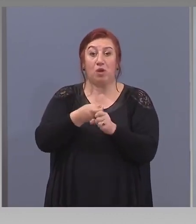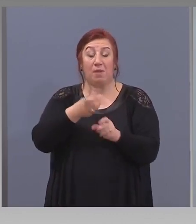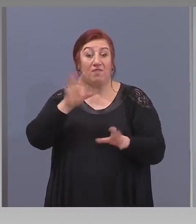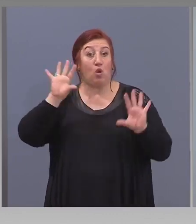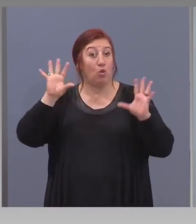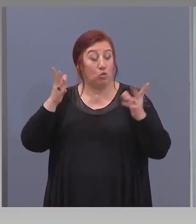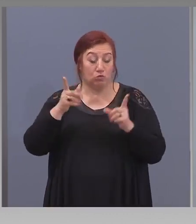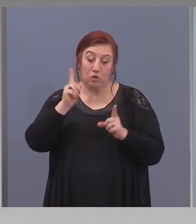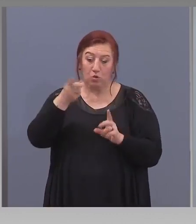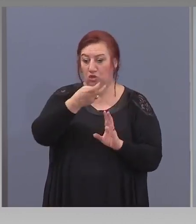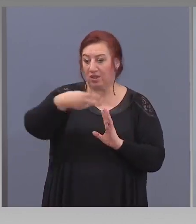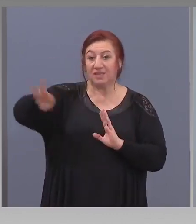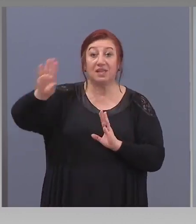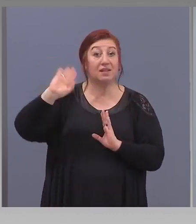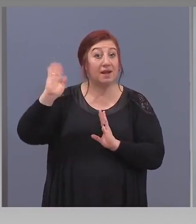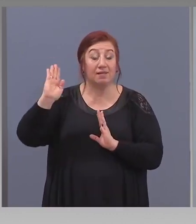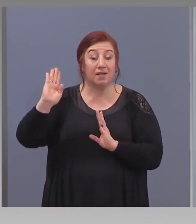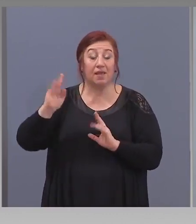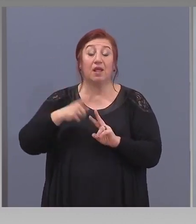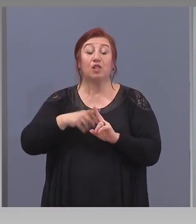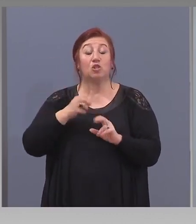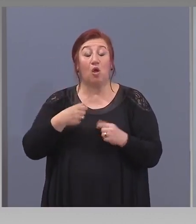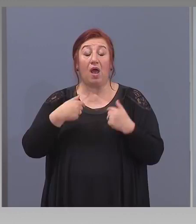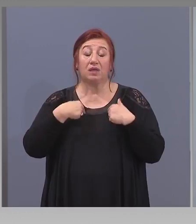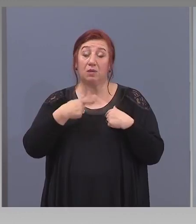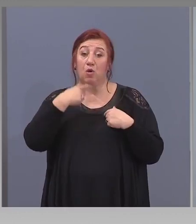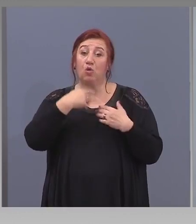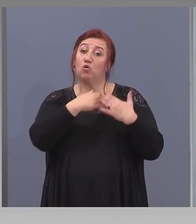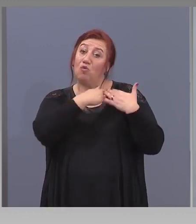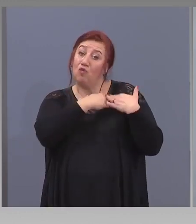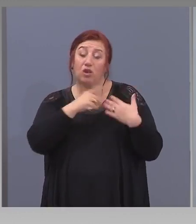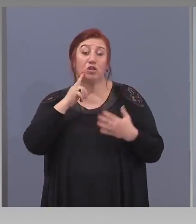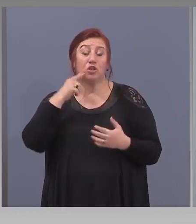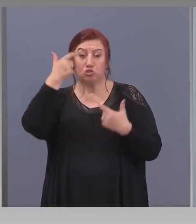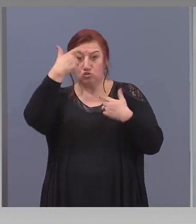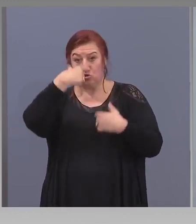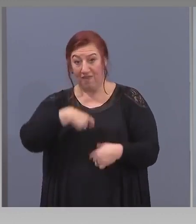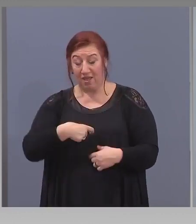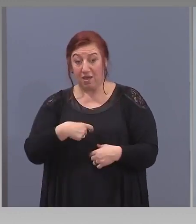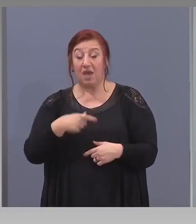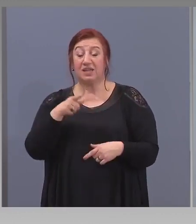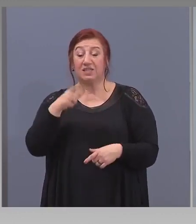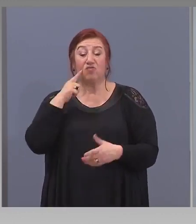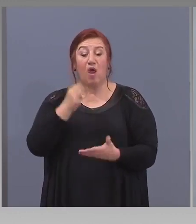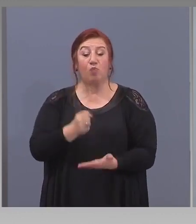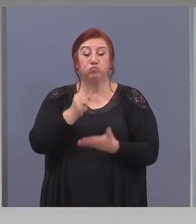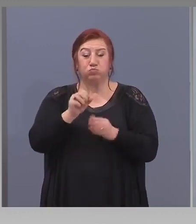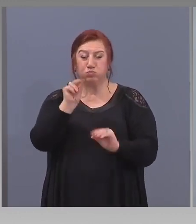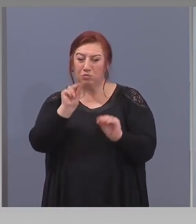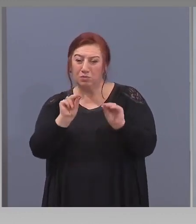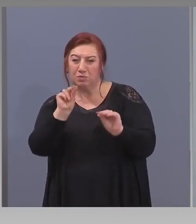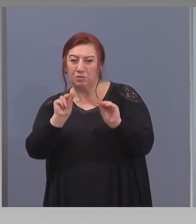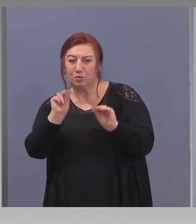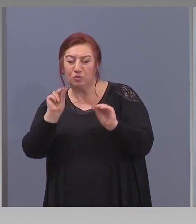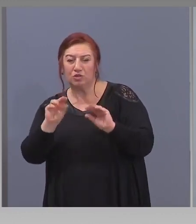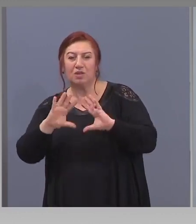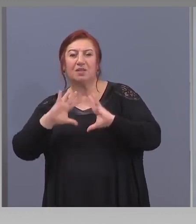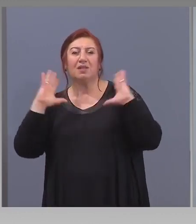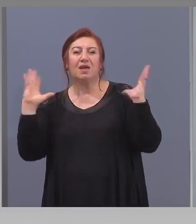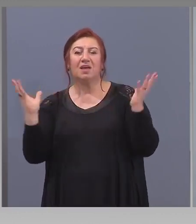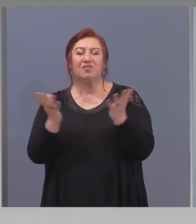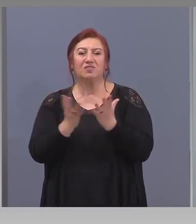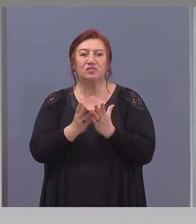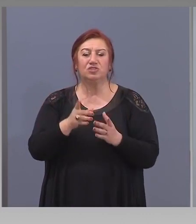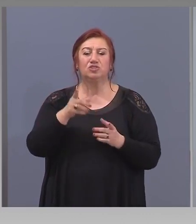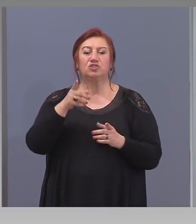се. Но аз съм отговорен човек. И затова бюджетите ни, затова всичките ни за